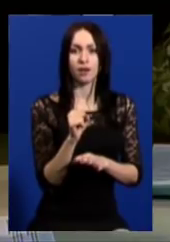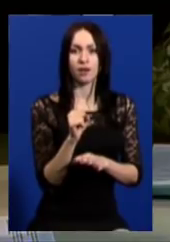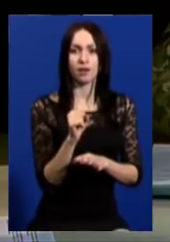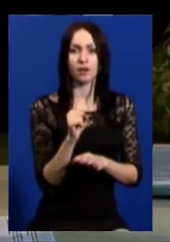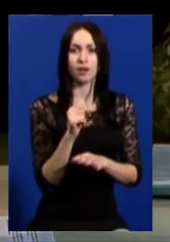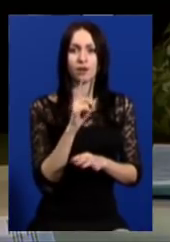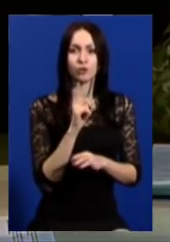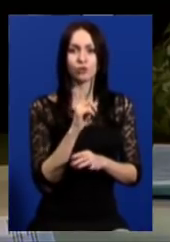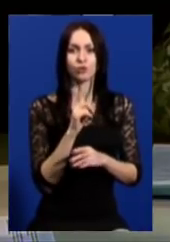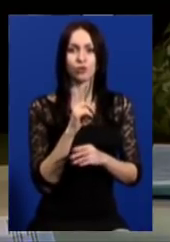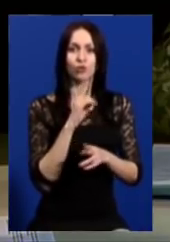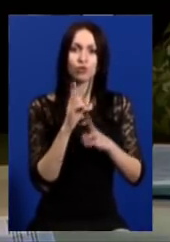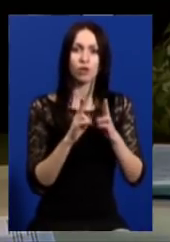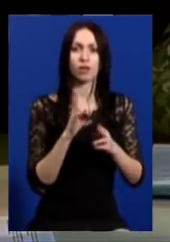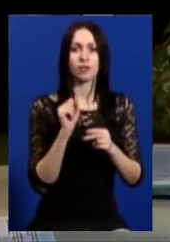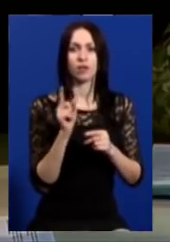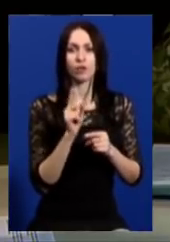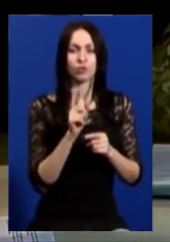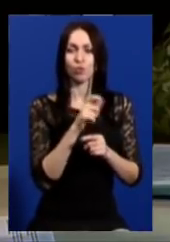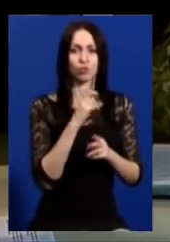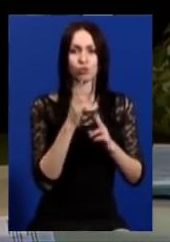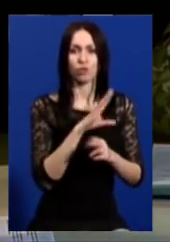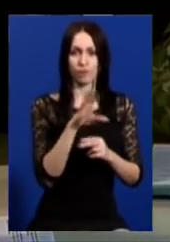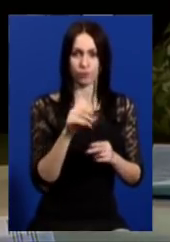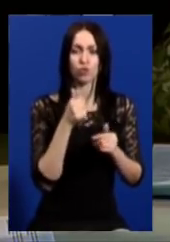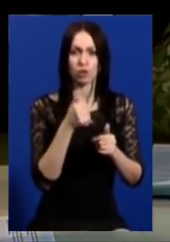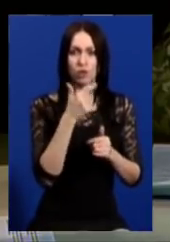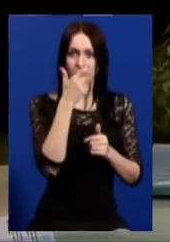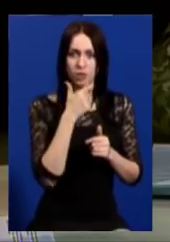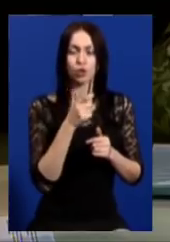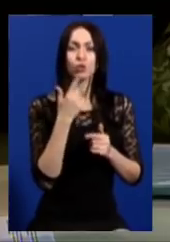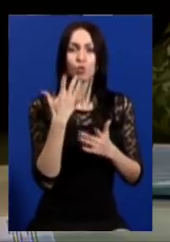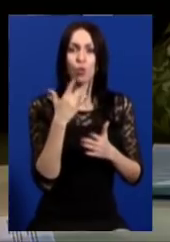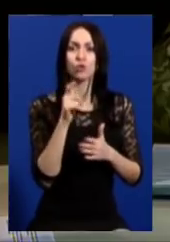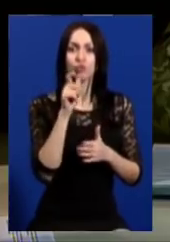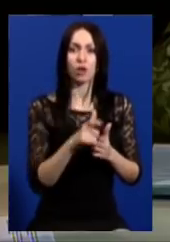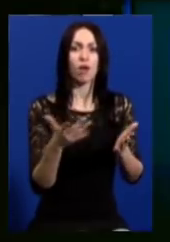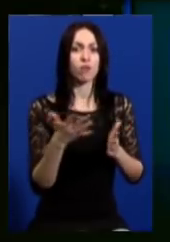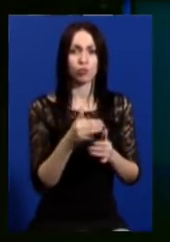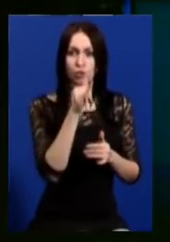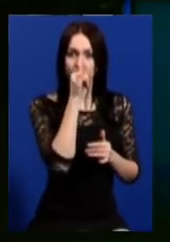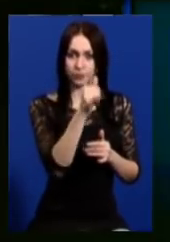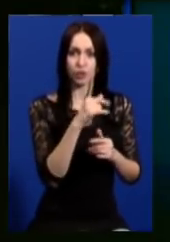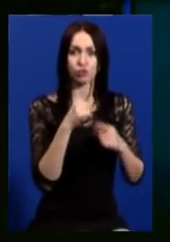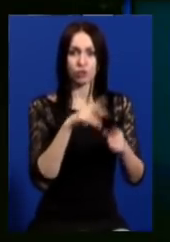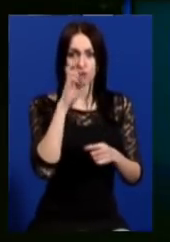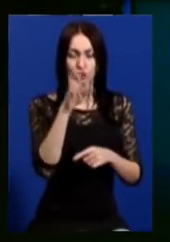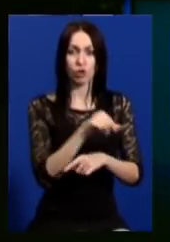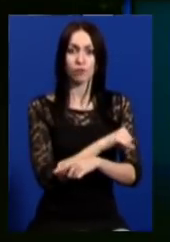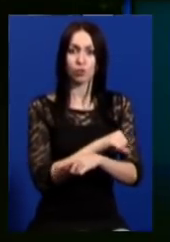нетолерантність, нетактовність поведінки люди не скаржаться. Тобто людині, котра не пропущена через державний